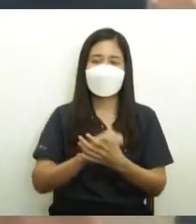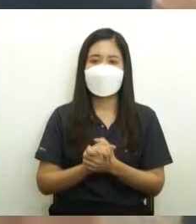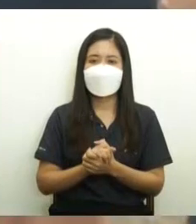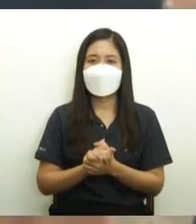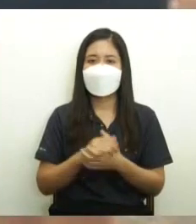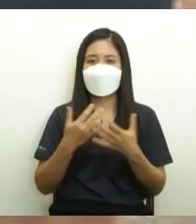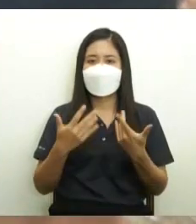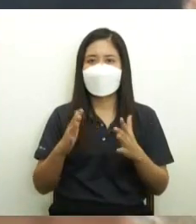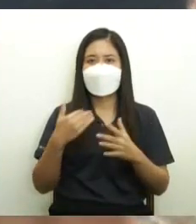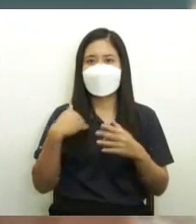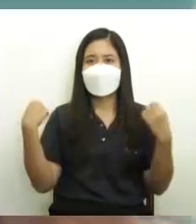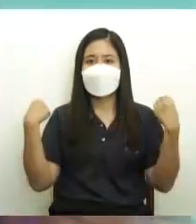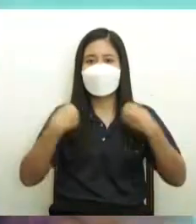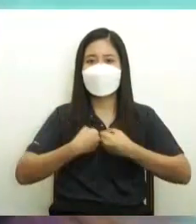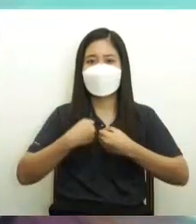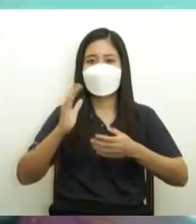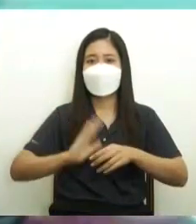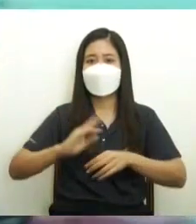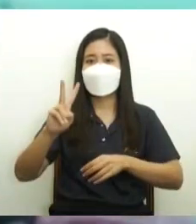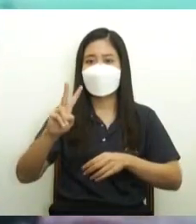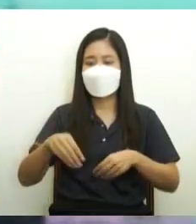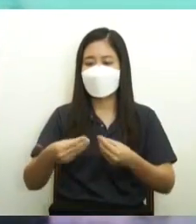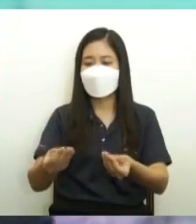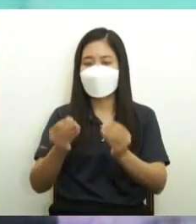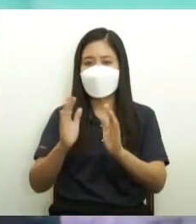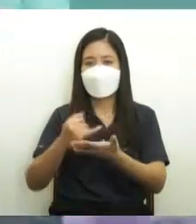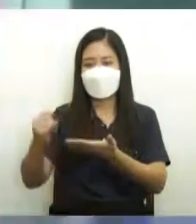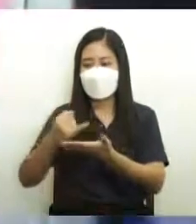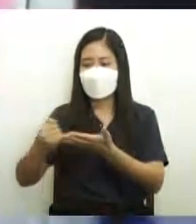การขายเสื้อผ้ามือสองไปช่วยเหลือนักเรียนที่ได้รับผลกระทบจาก